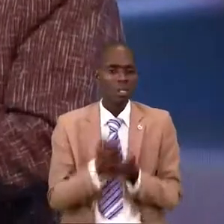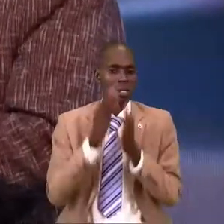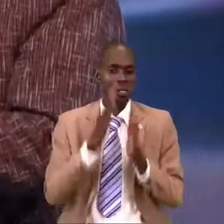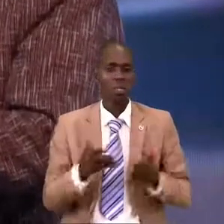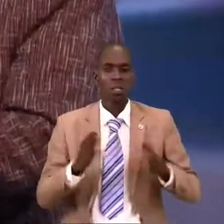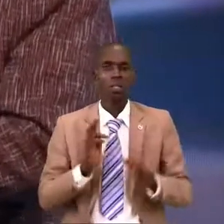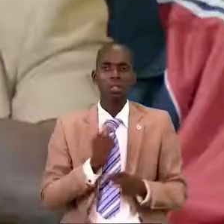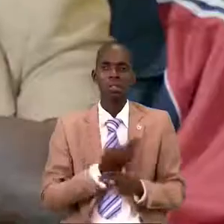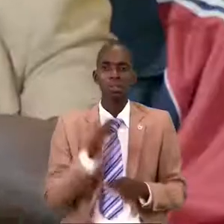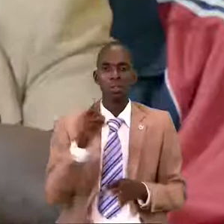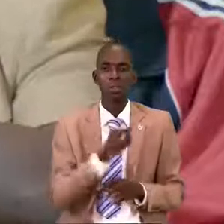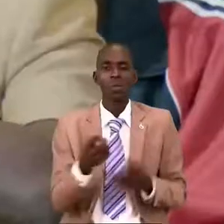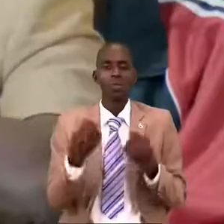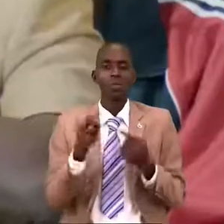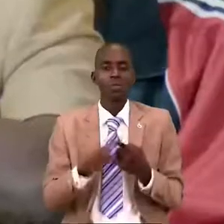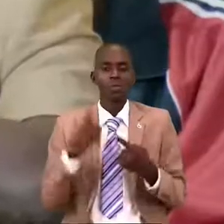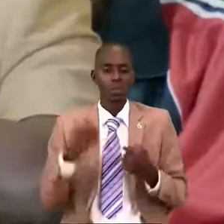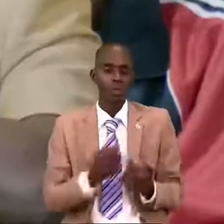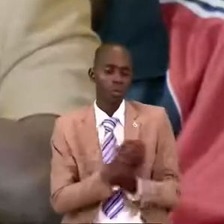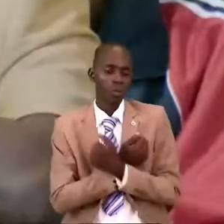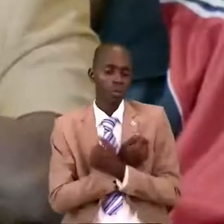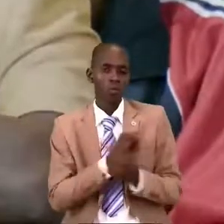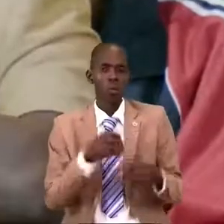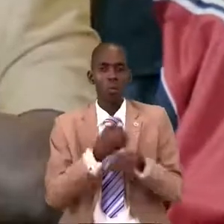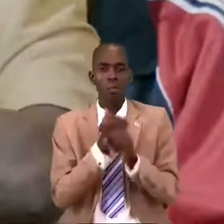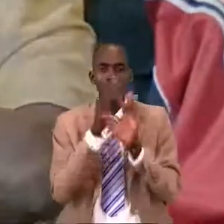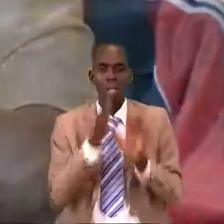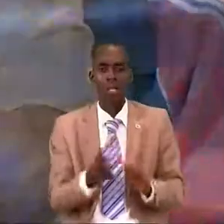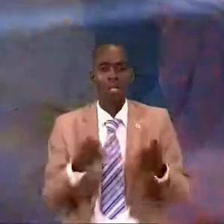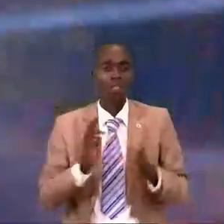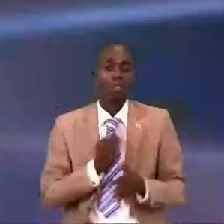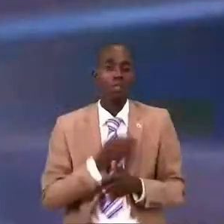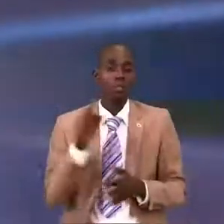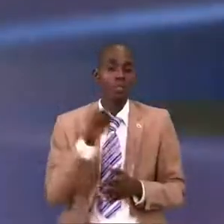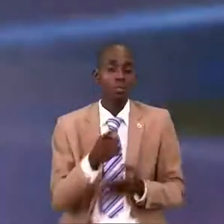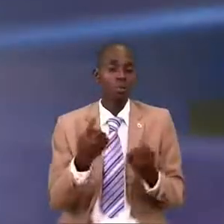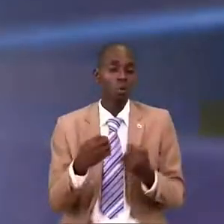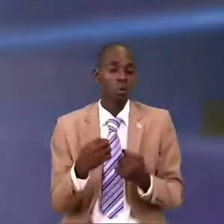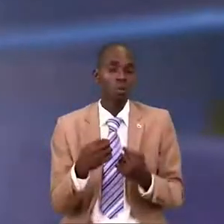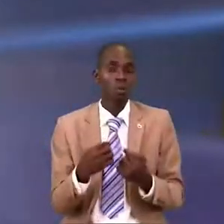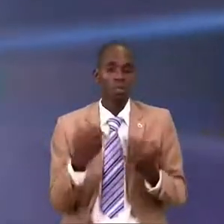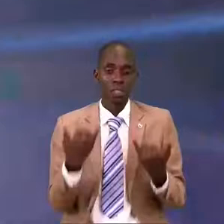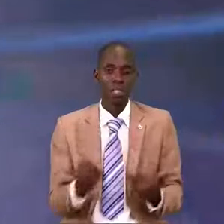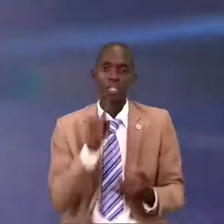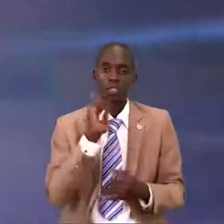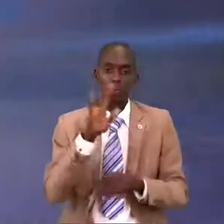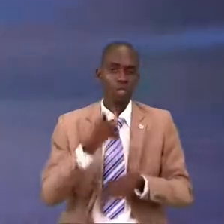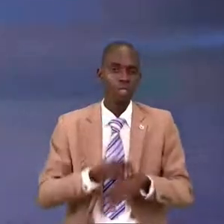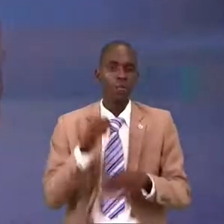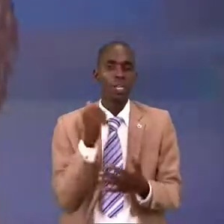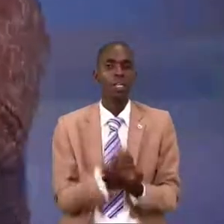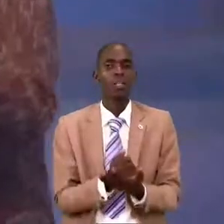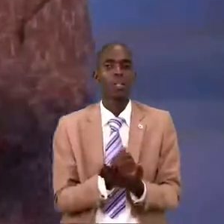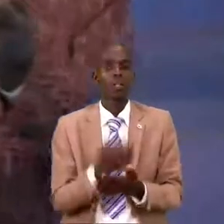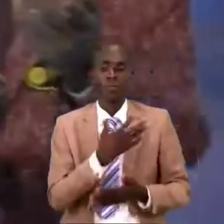c'est ton heure, c'est ton moment. Comme tu viens, il va te sauver. Comme tu viens, il va te